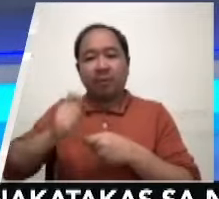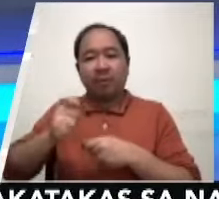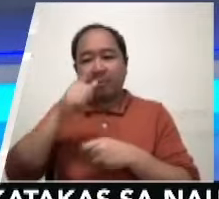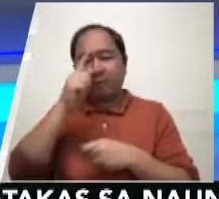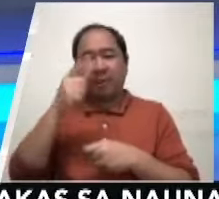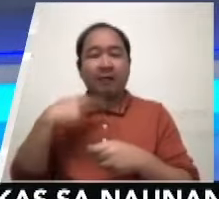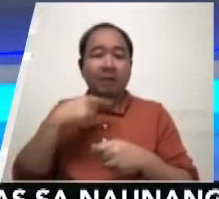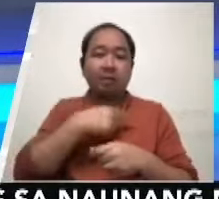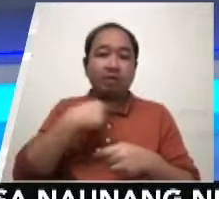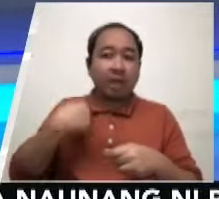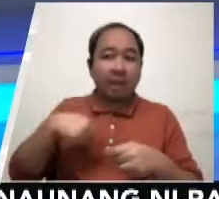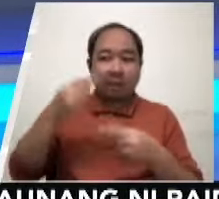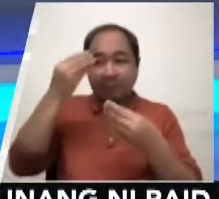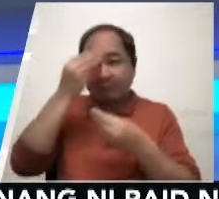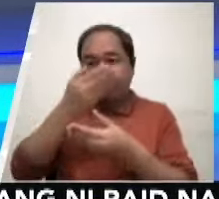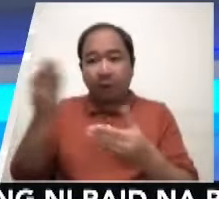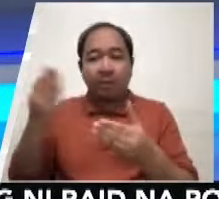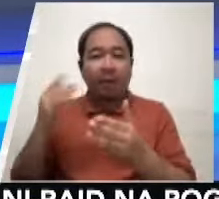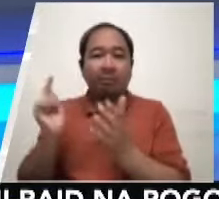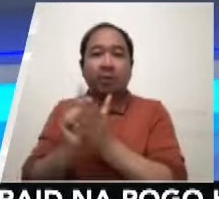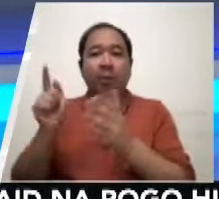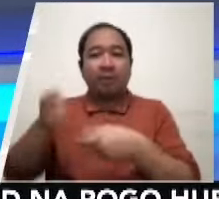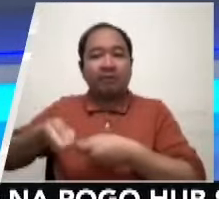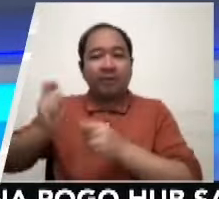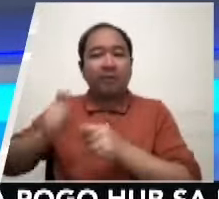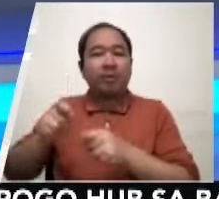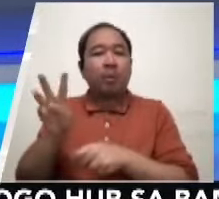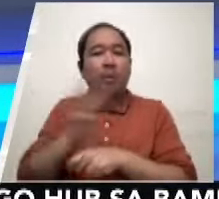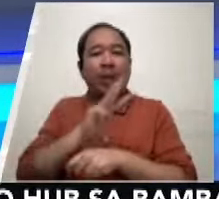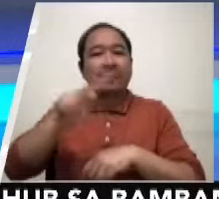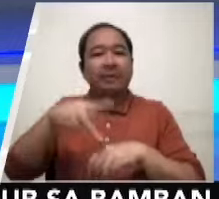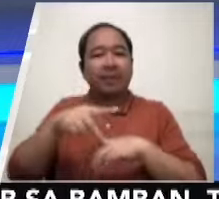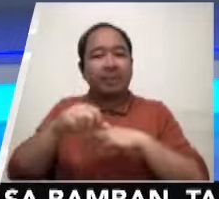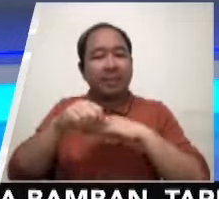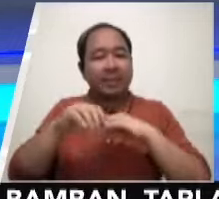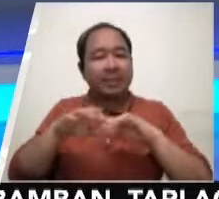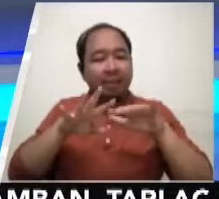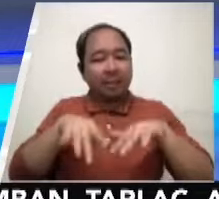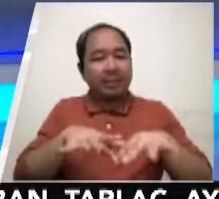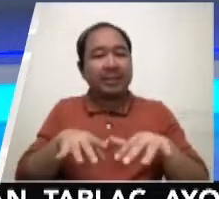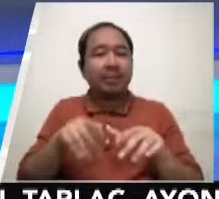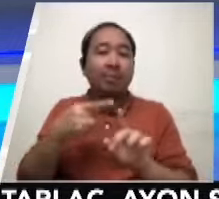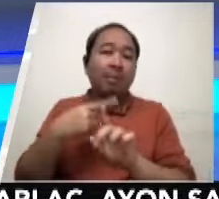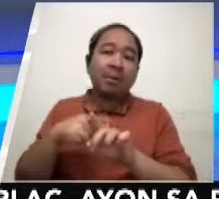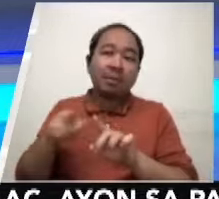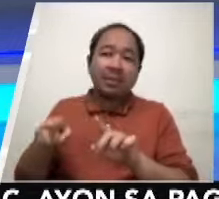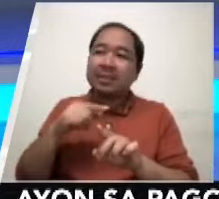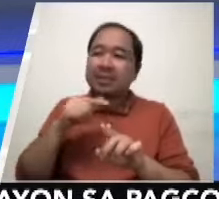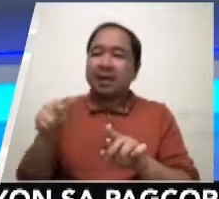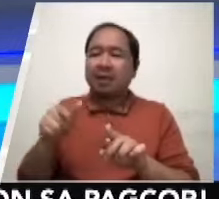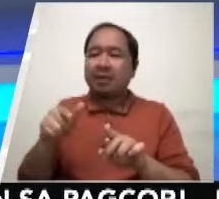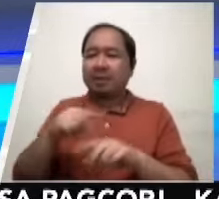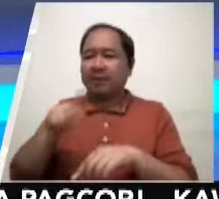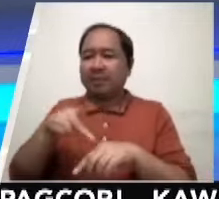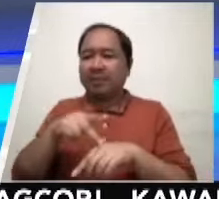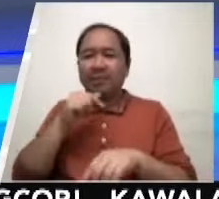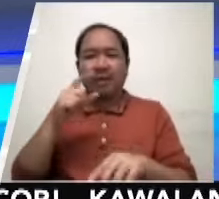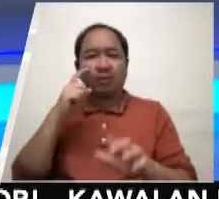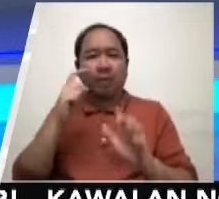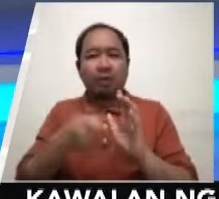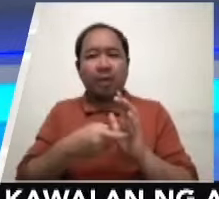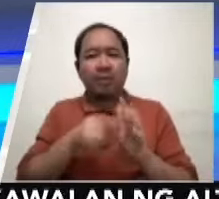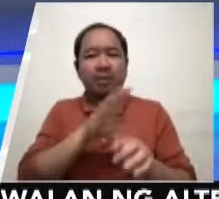China sa West Philippine Sea. Sabay niyan ang paninindigan na hindi kikilalanin ng bansa ang deklarasyon ng